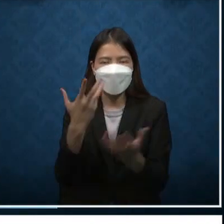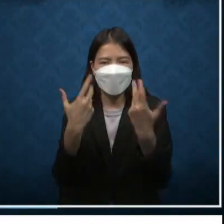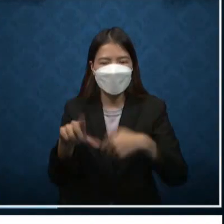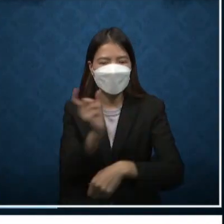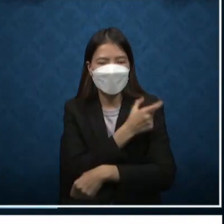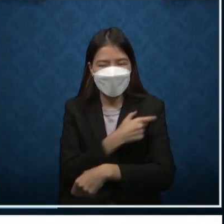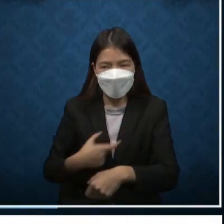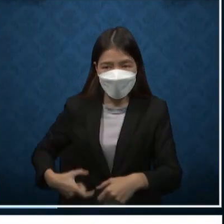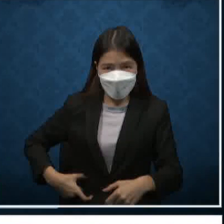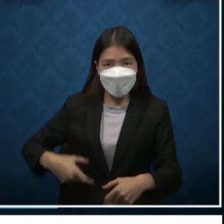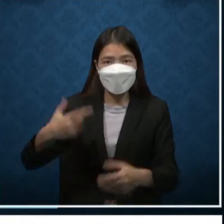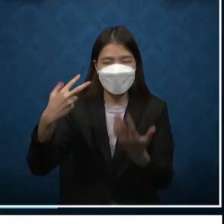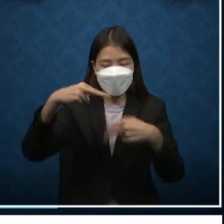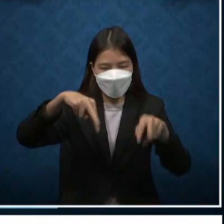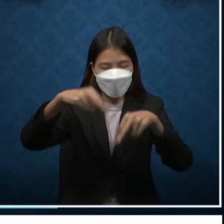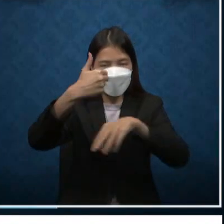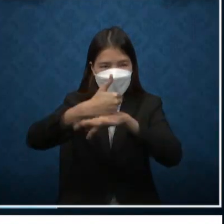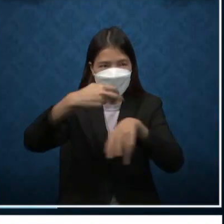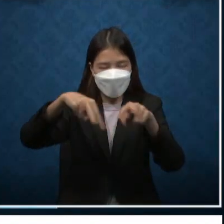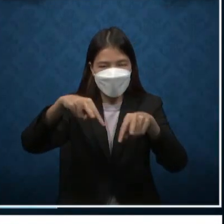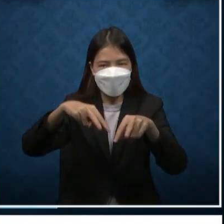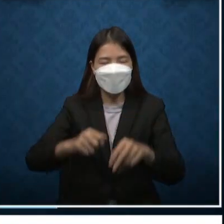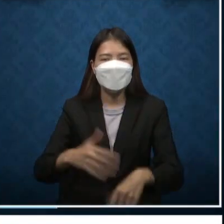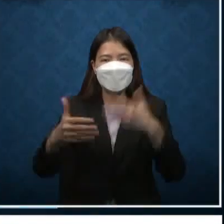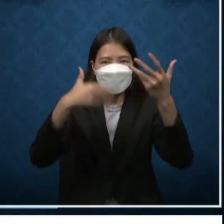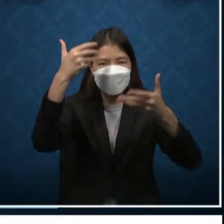หกษัตงเป็วามคและกิจกรมประมาูป